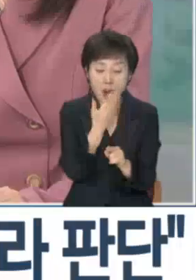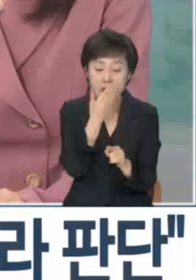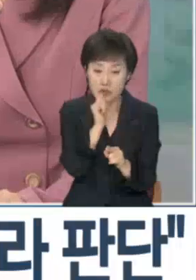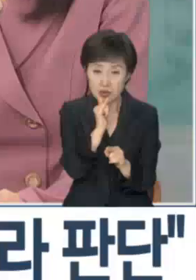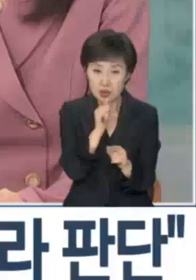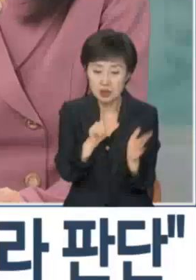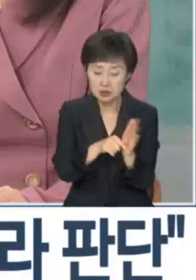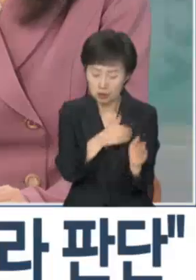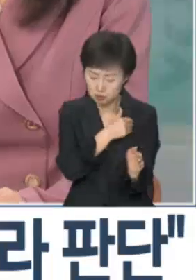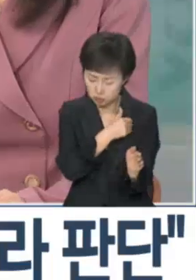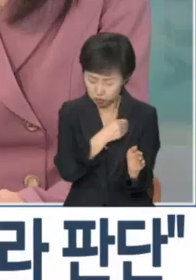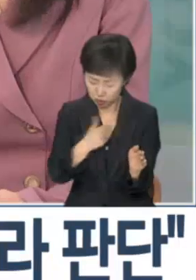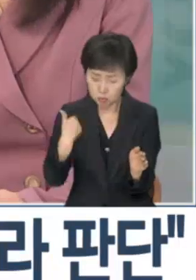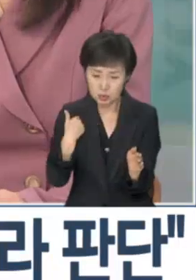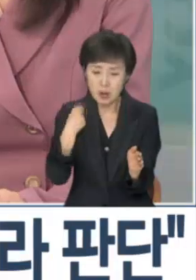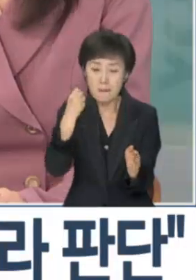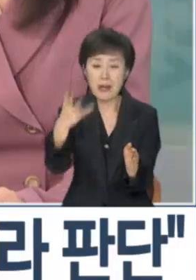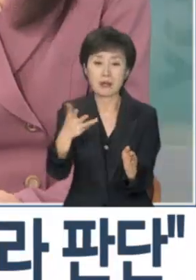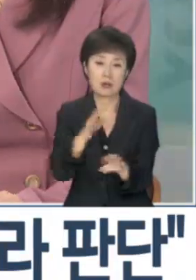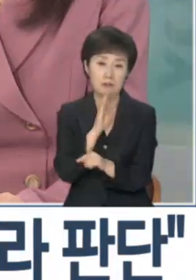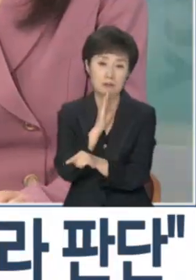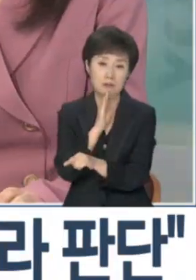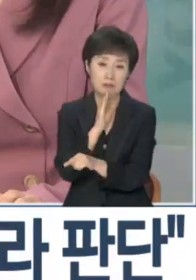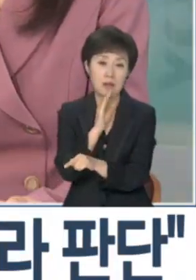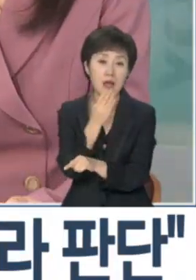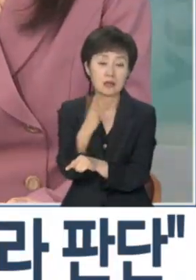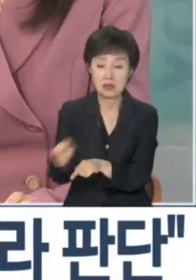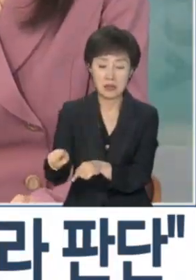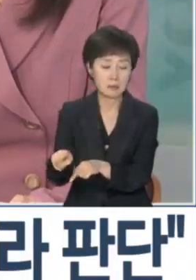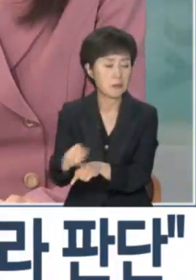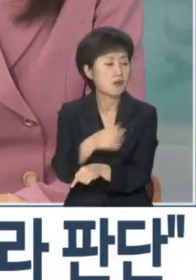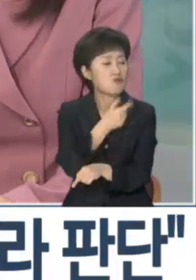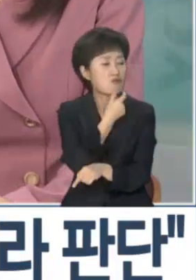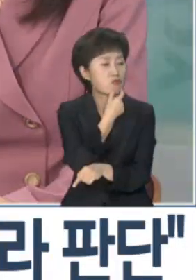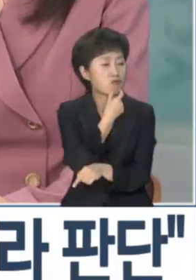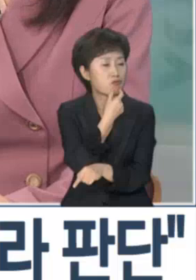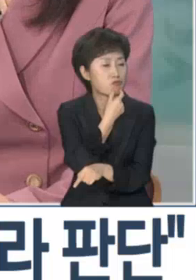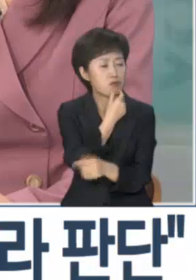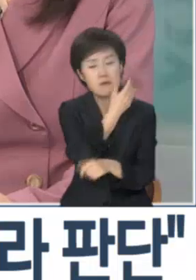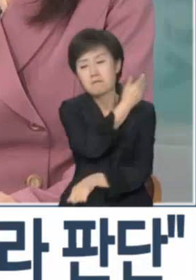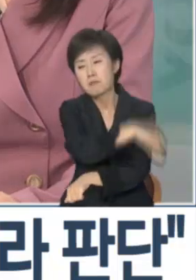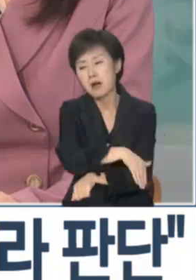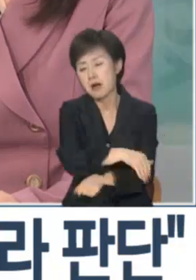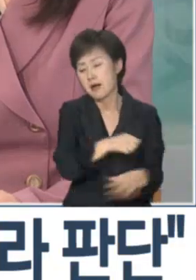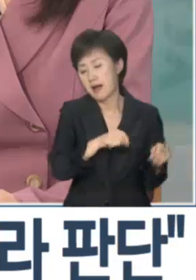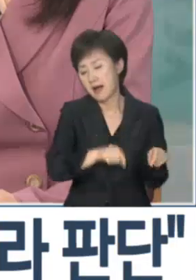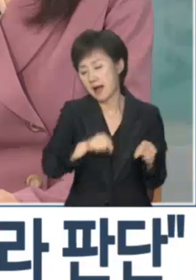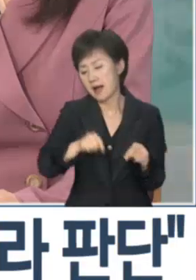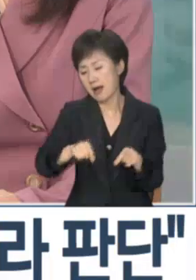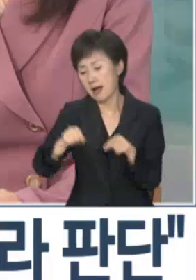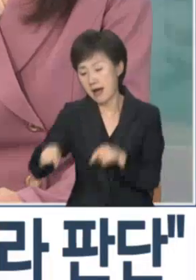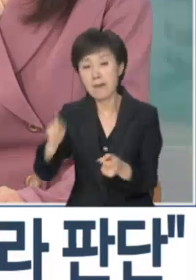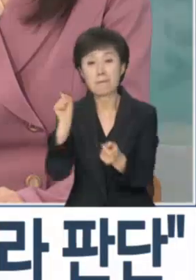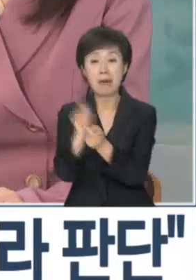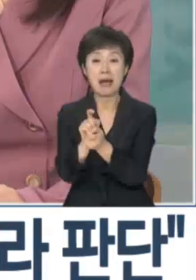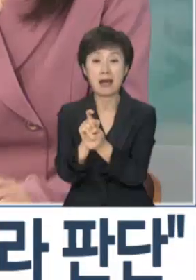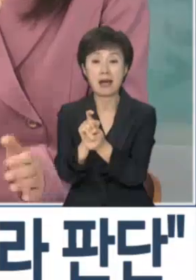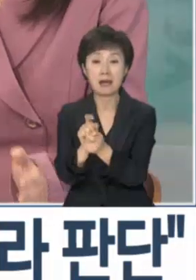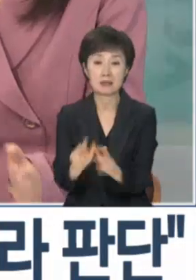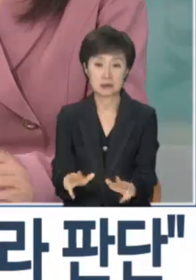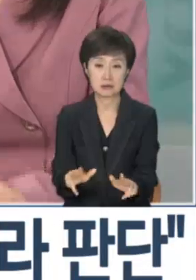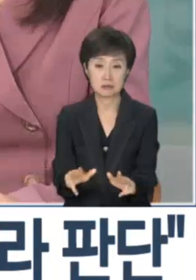있는 시간적인 여유가 8개월이나 있었습니다. 그러나 그동안 그 모든 것은 외면하다가 이제 와서 시기가 총선